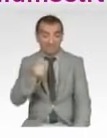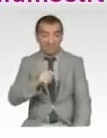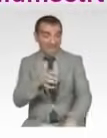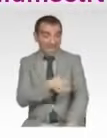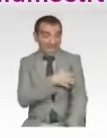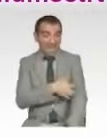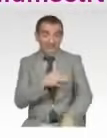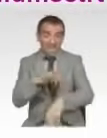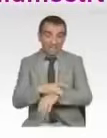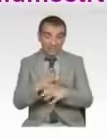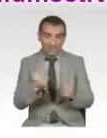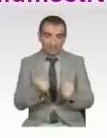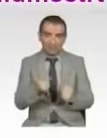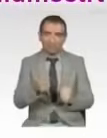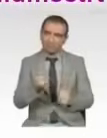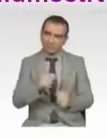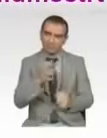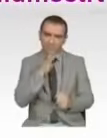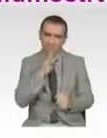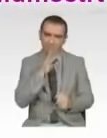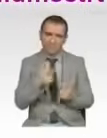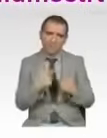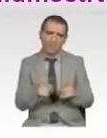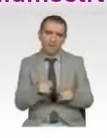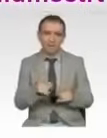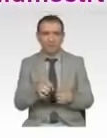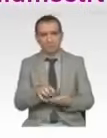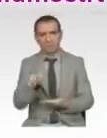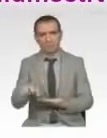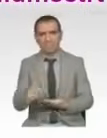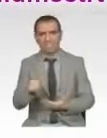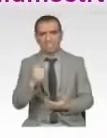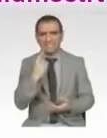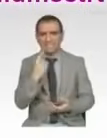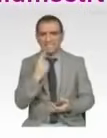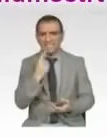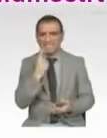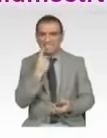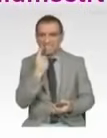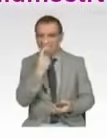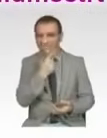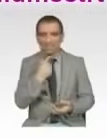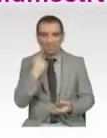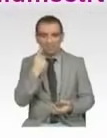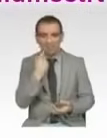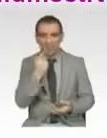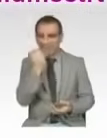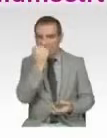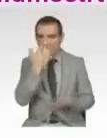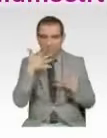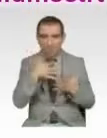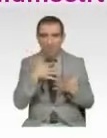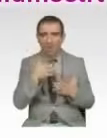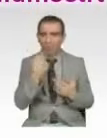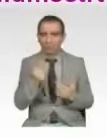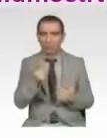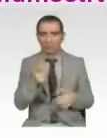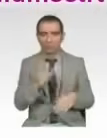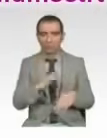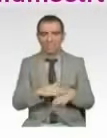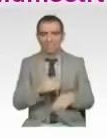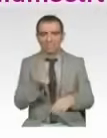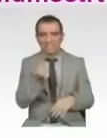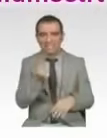kullanıyorsun. Ama tamam, uyuz olmadan da kullanılabiliyor ama farklı alanlarda. Mesela diş eti kanamalarında kullanabiliyorsun. Hı.